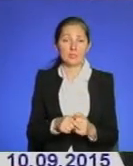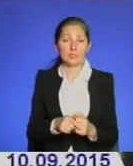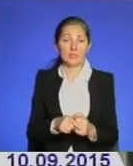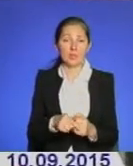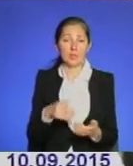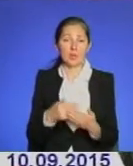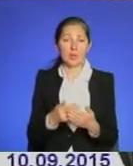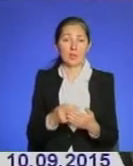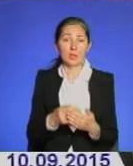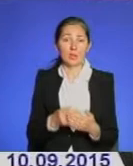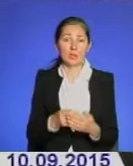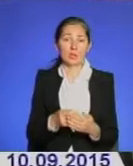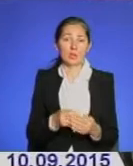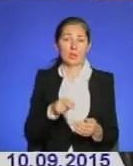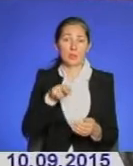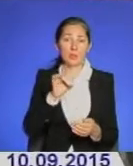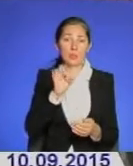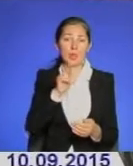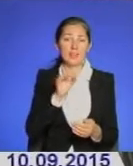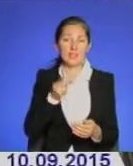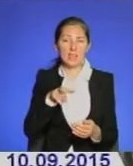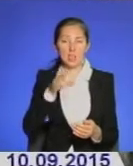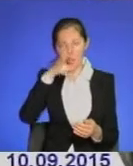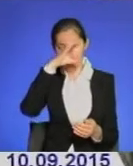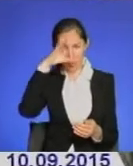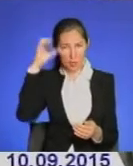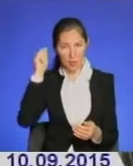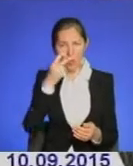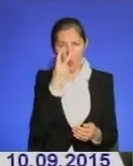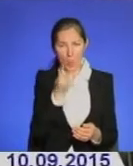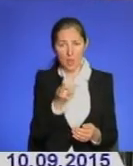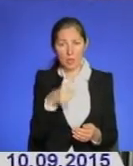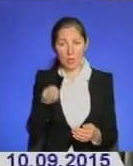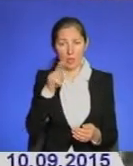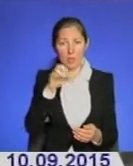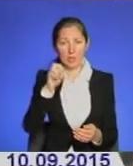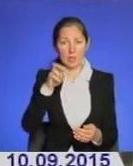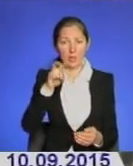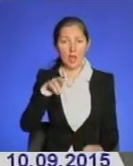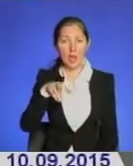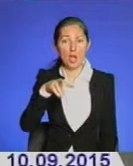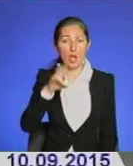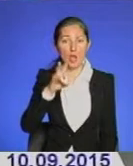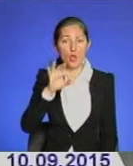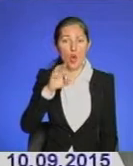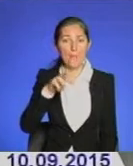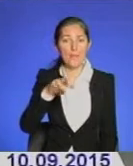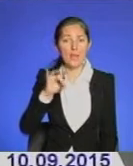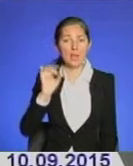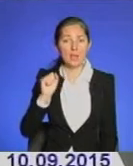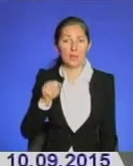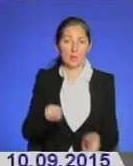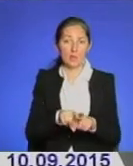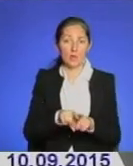от, приціли нічного бачення, дальноміри, тому подібне. Перед тим,